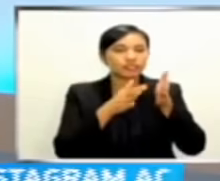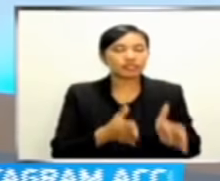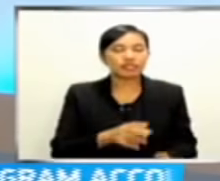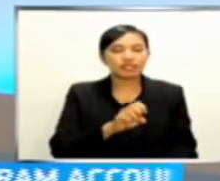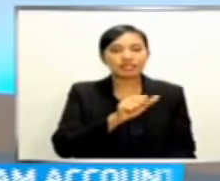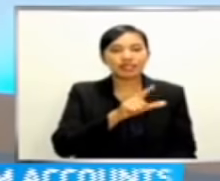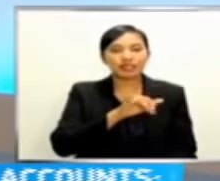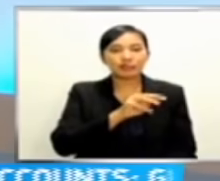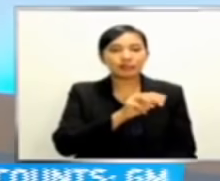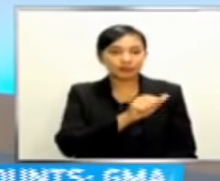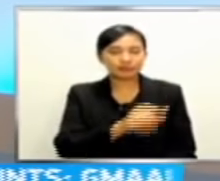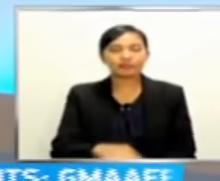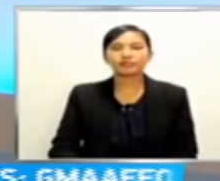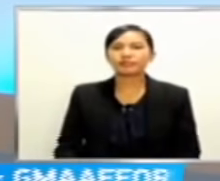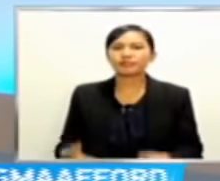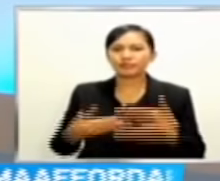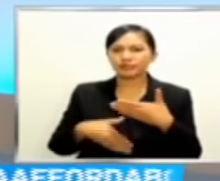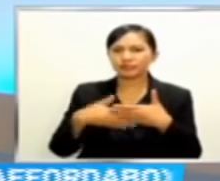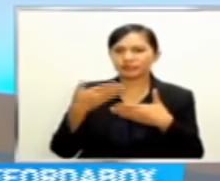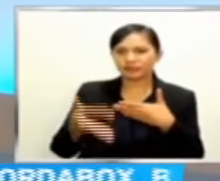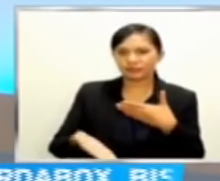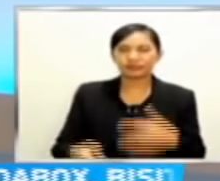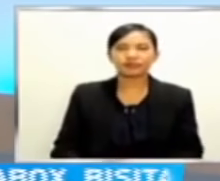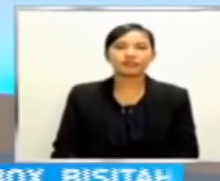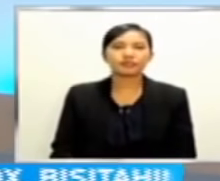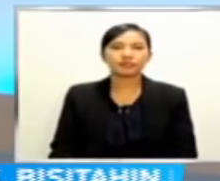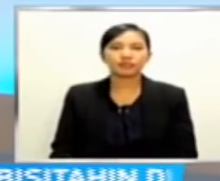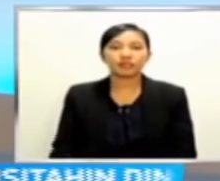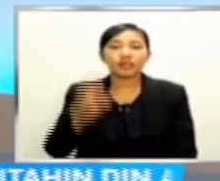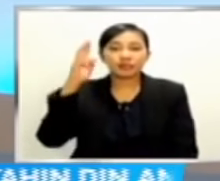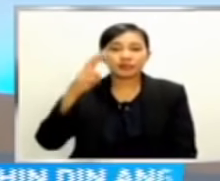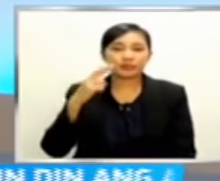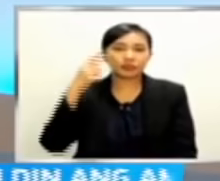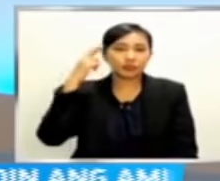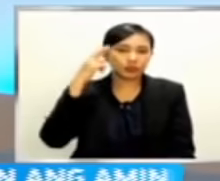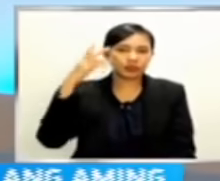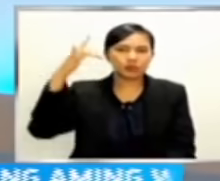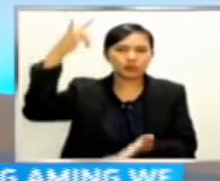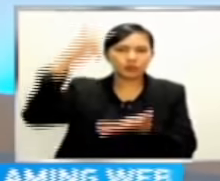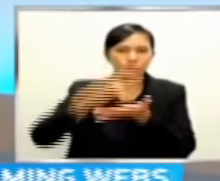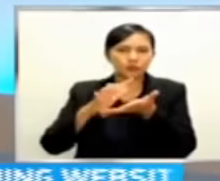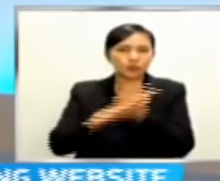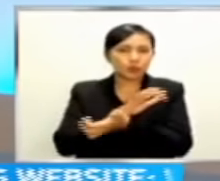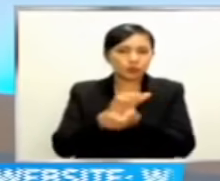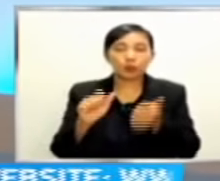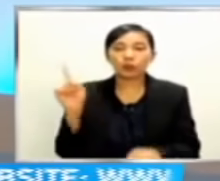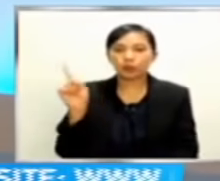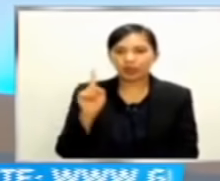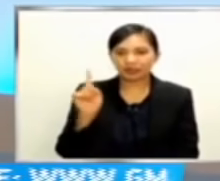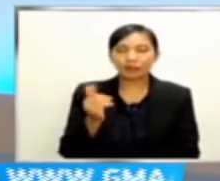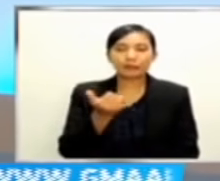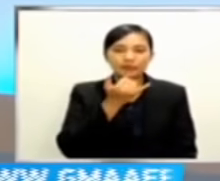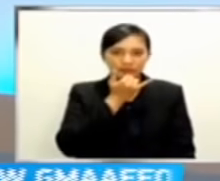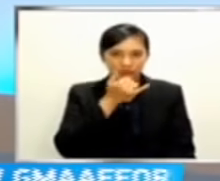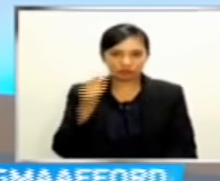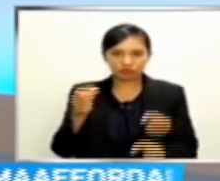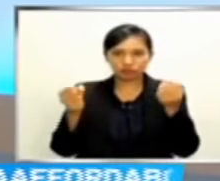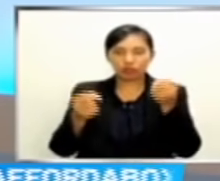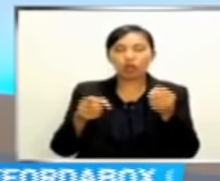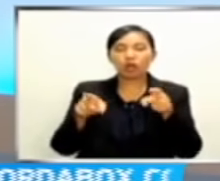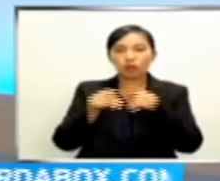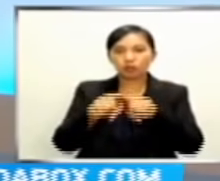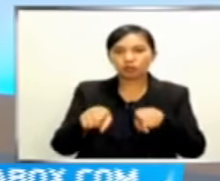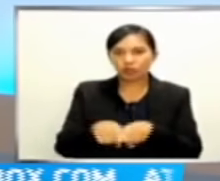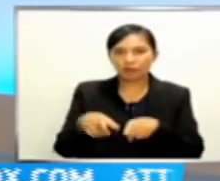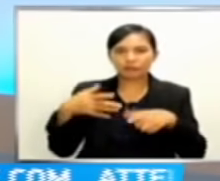Human error at malakas na hangin ang mga tinitinang dahilan ng pagbagsak ng C-130 plane sa Sulu. Tuloy naman ang DNA testing at pag-check sa dental